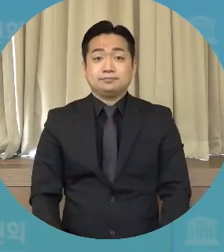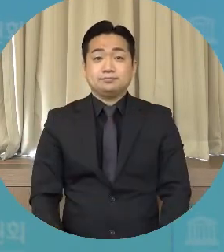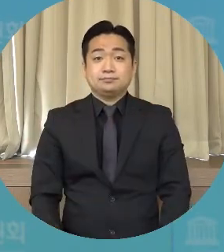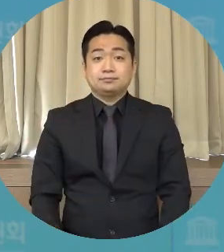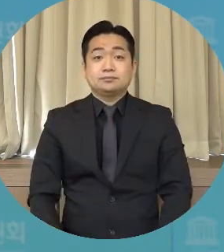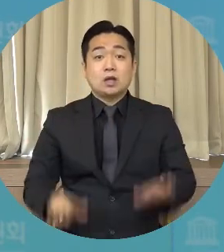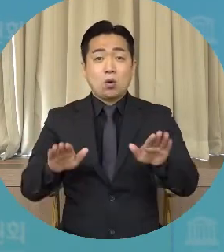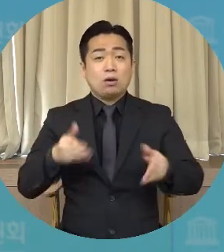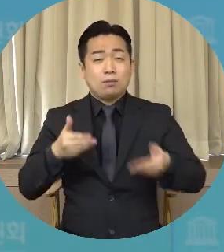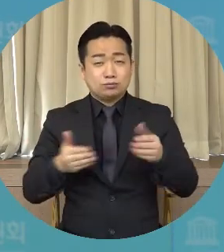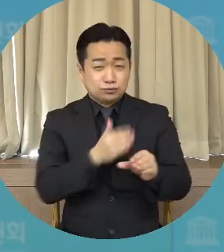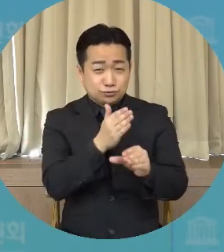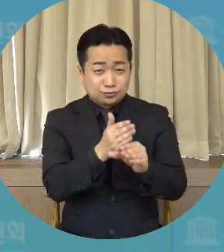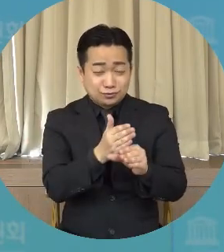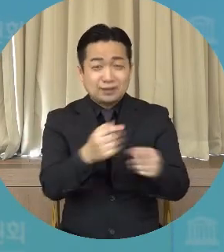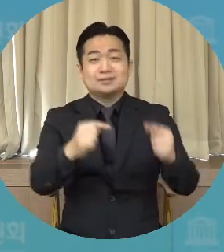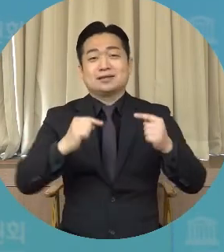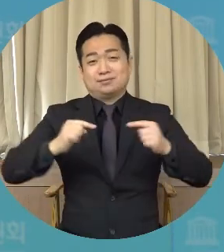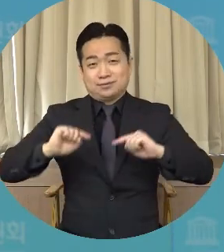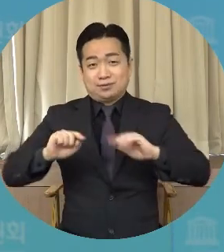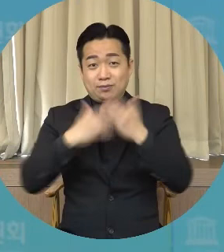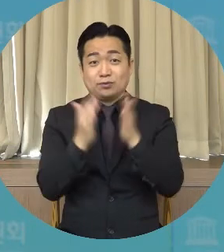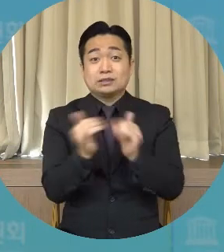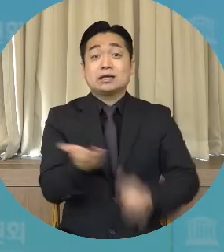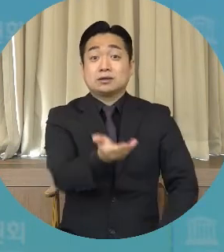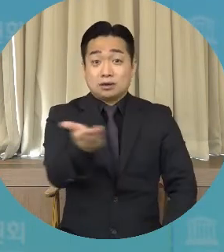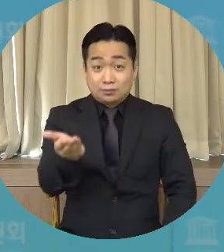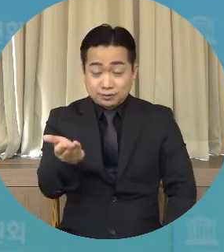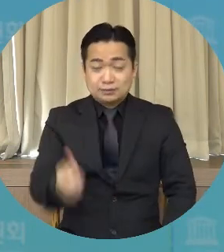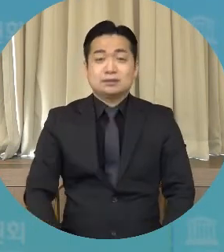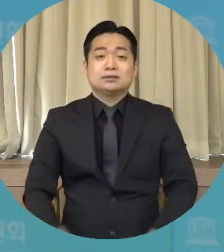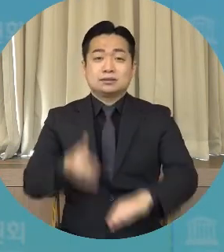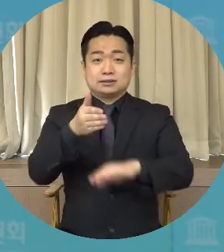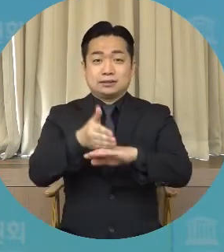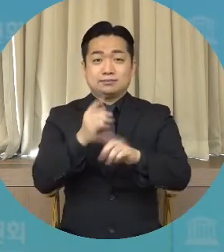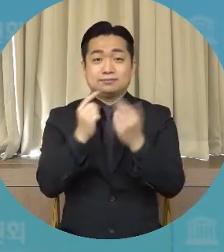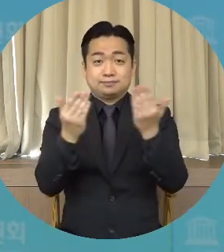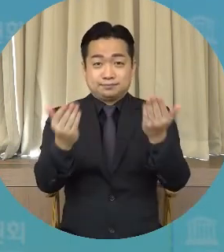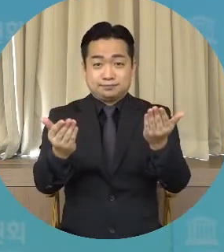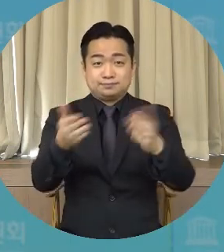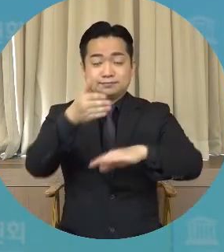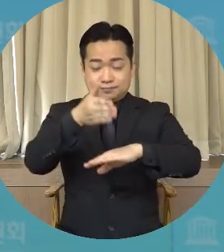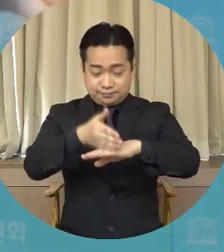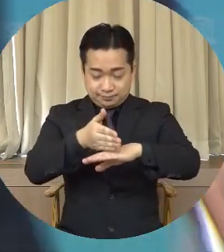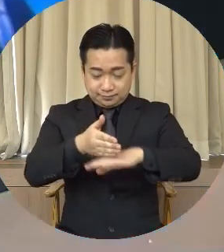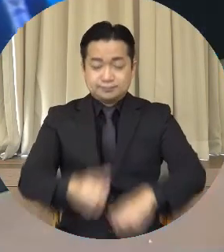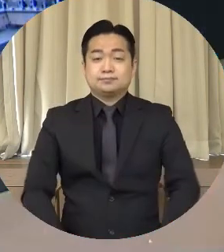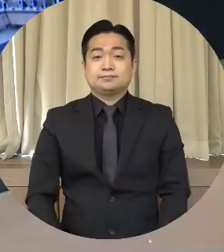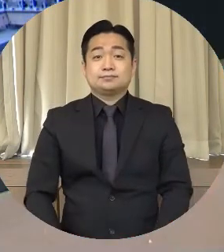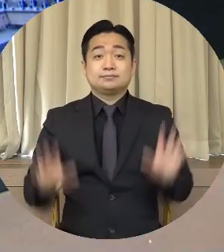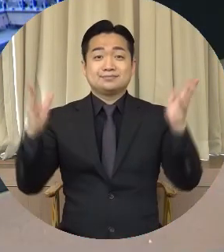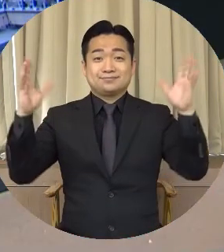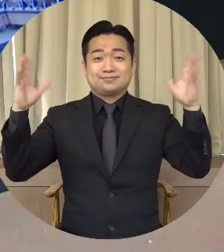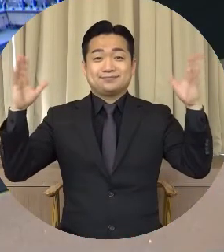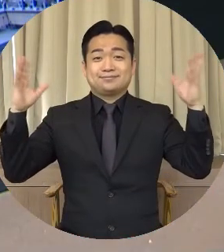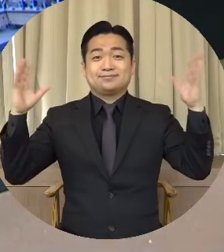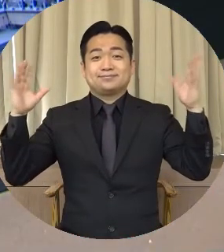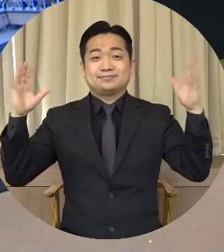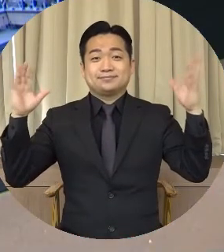와중에도 참석해 주셔 자리를 빛내주신 모든 분들께도 감사의 말씀을 전합니다. 감사합니다.